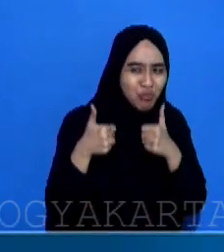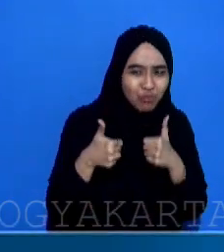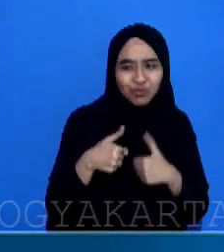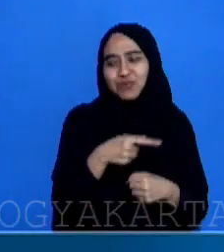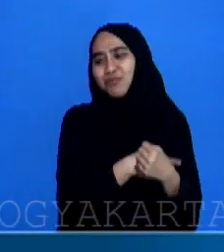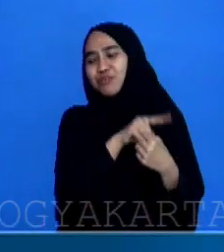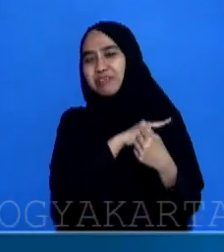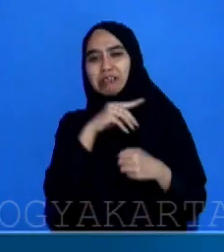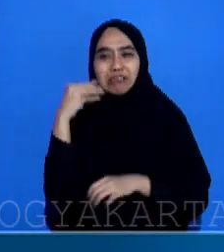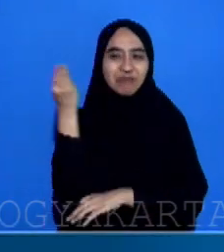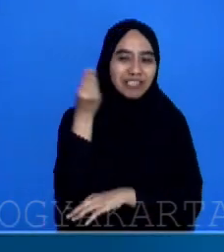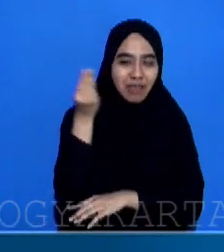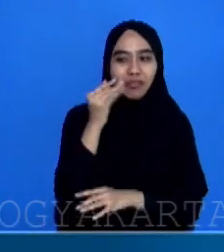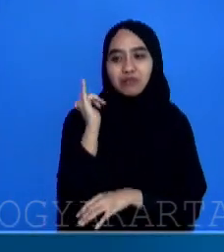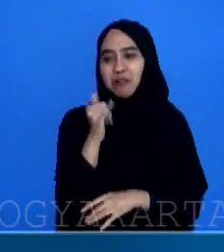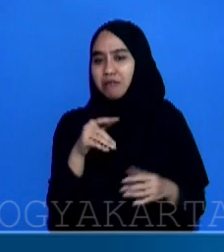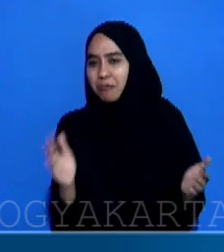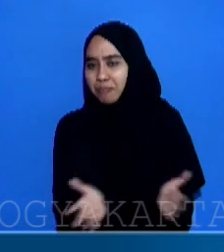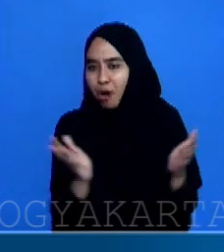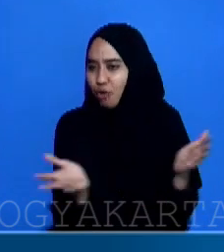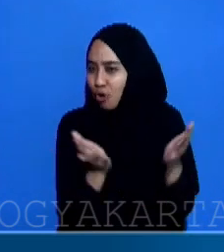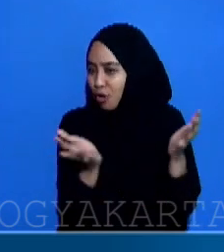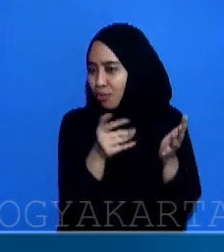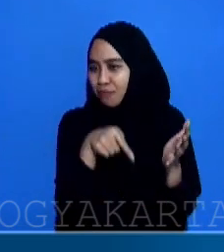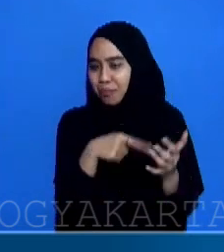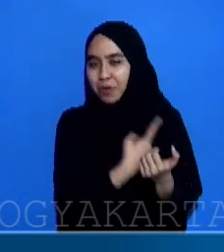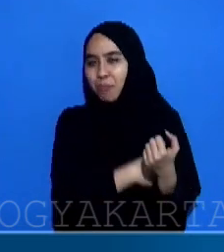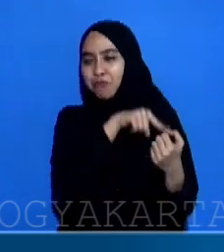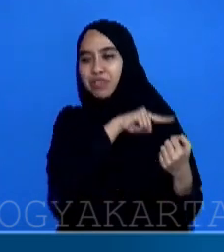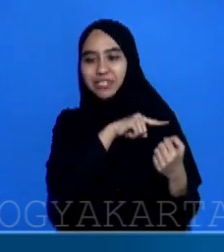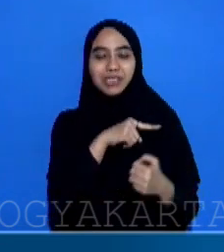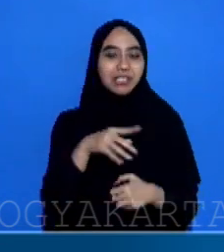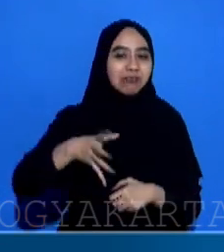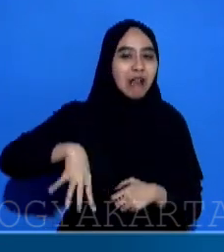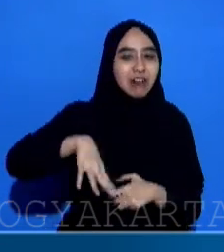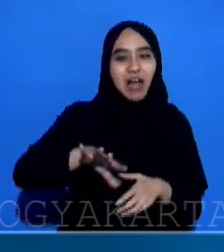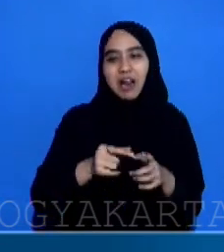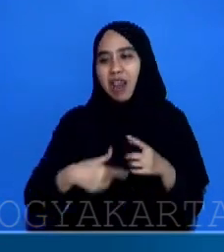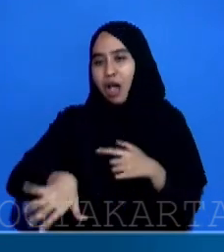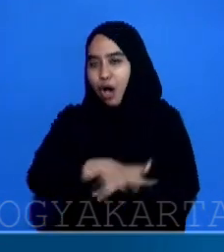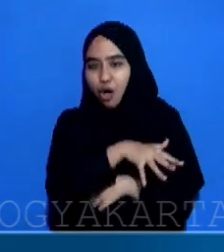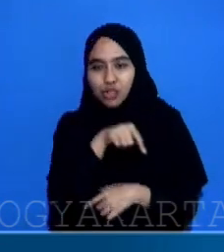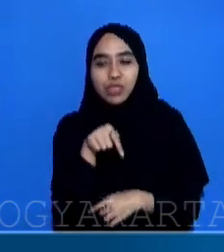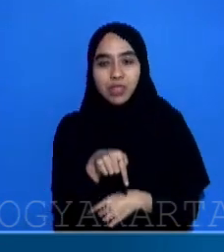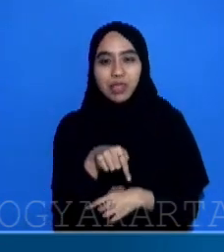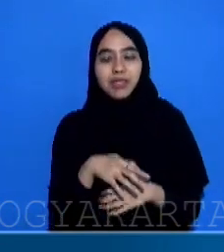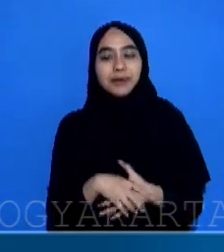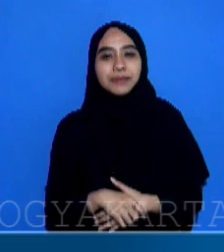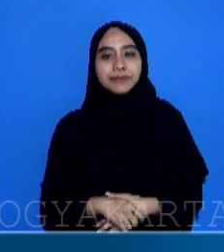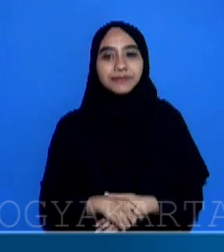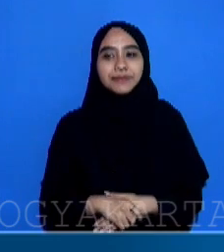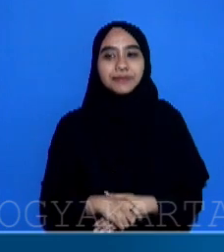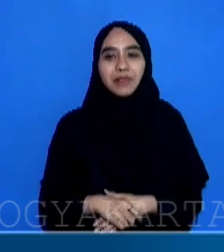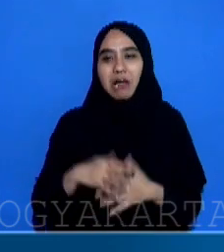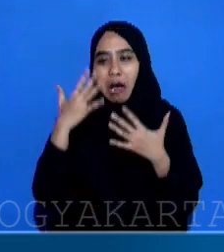merupakan pemberdayaan dari sebuah potensi maritim yang ada di wilayah Bantul harapan kita kepada Pak Lurah dan